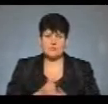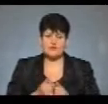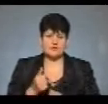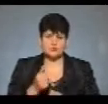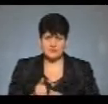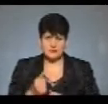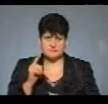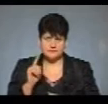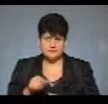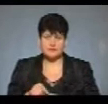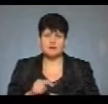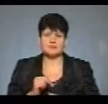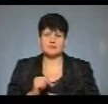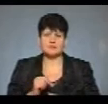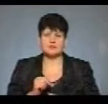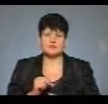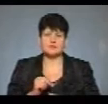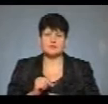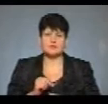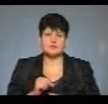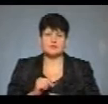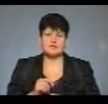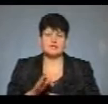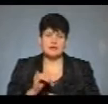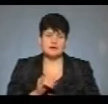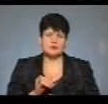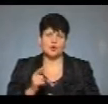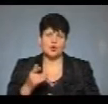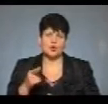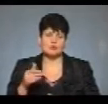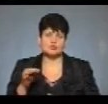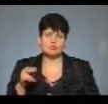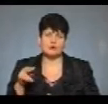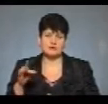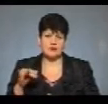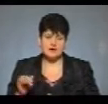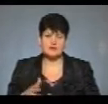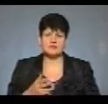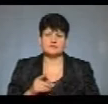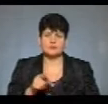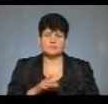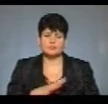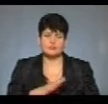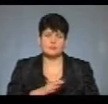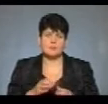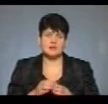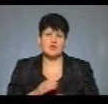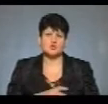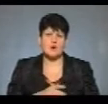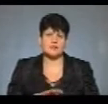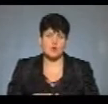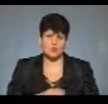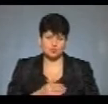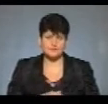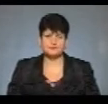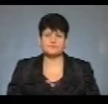нам відомо. І що стосується Господарика Степана Васильовича, то за нашою інформацією суб'єктом висування була партія «Слуга народу». Якщо ми